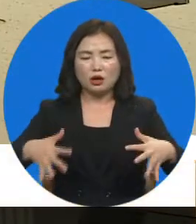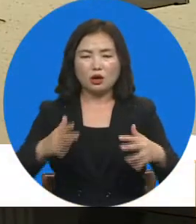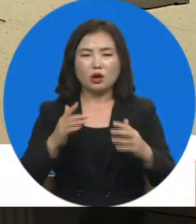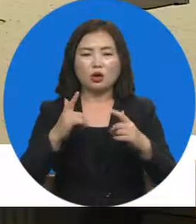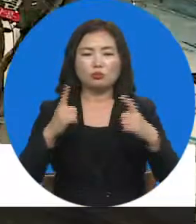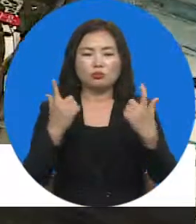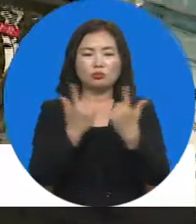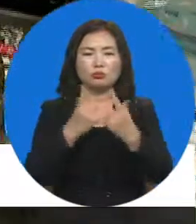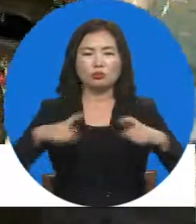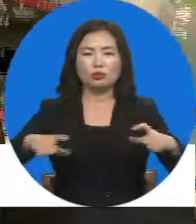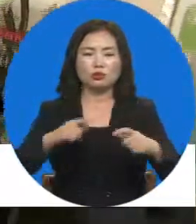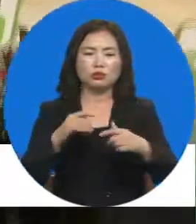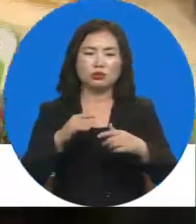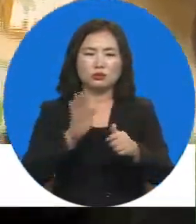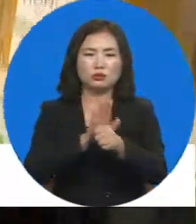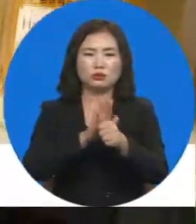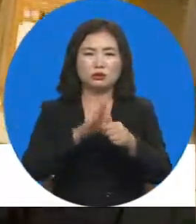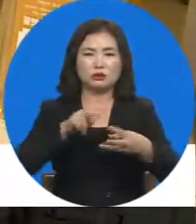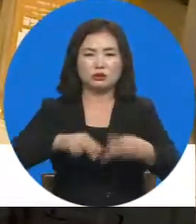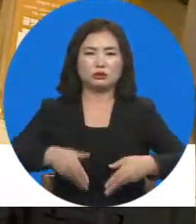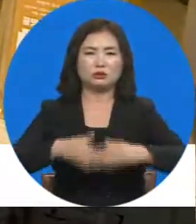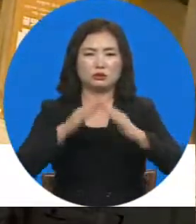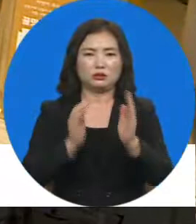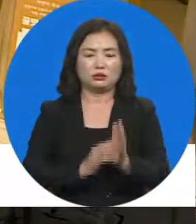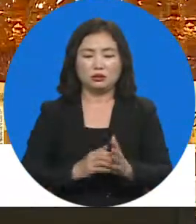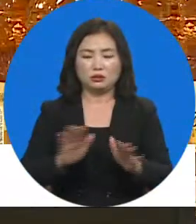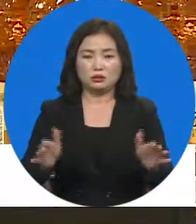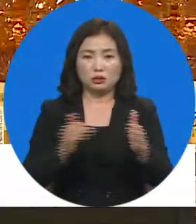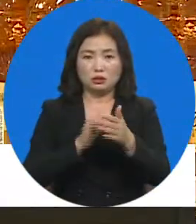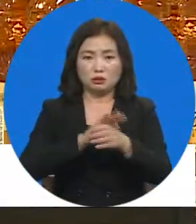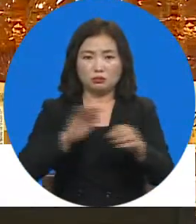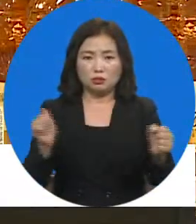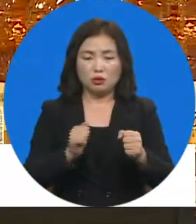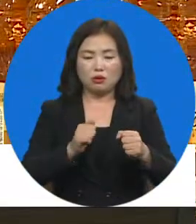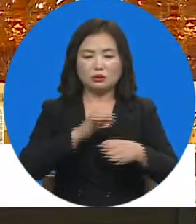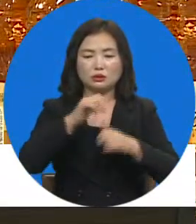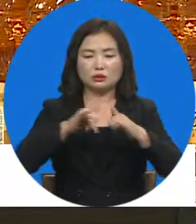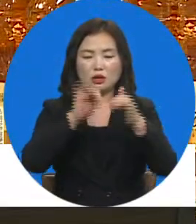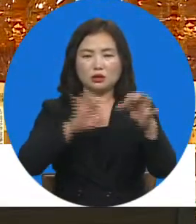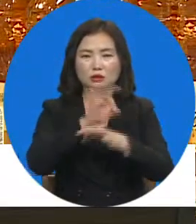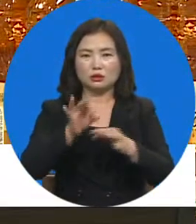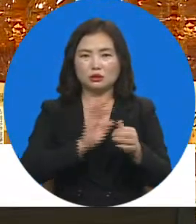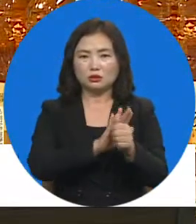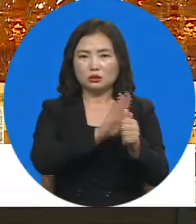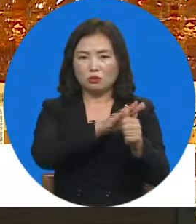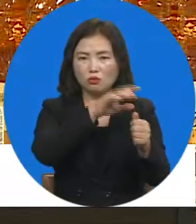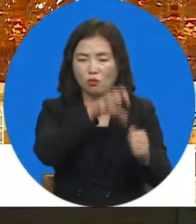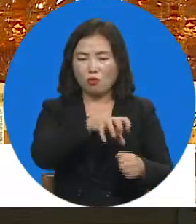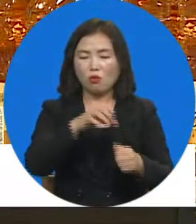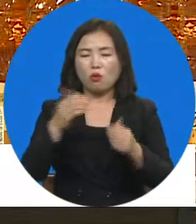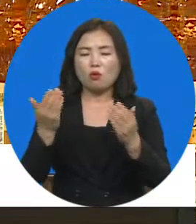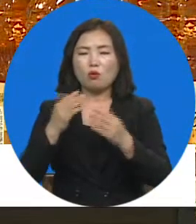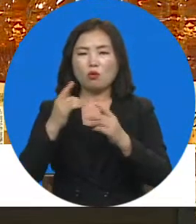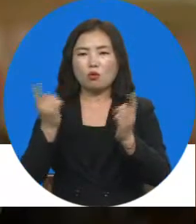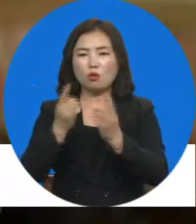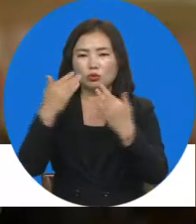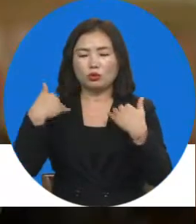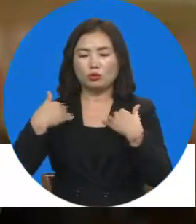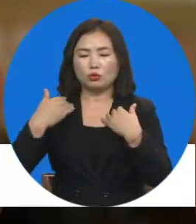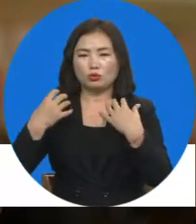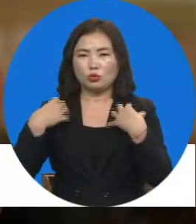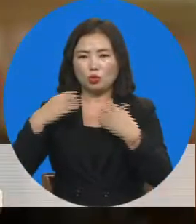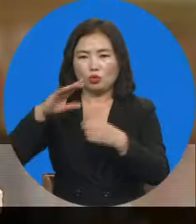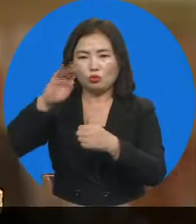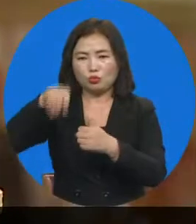지원센터가 이번에 문을 열었습니다. 그간 경상북도 자체의 사회적 경제지원센터와 고용노동부의 통합지원기관